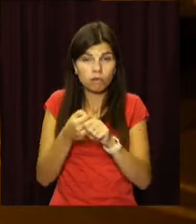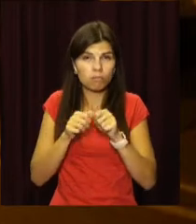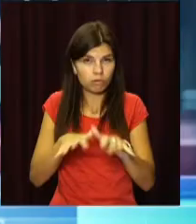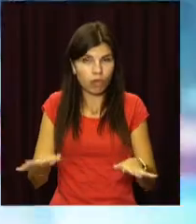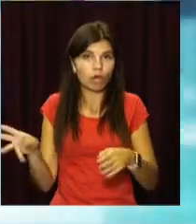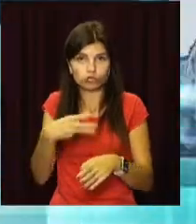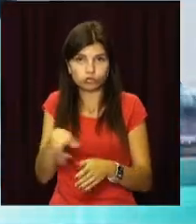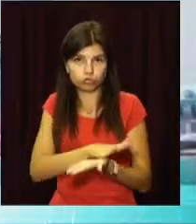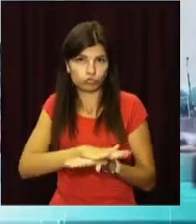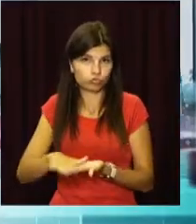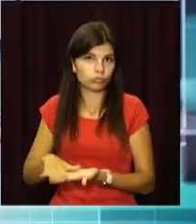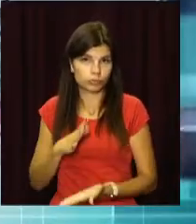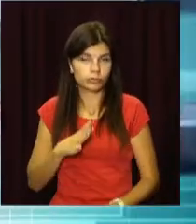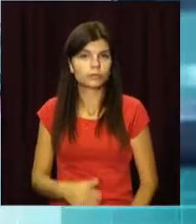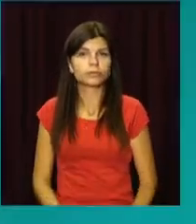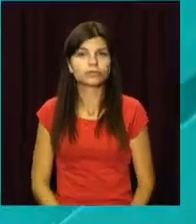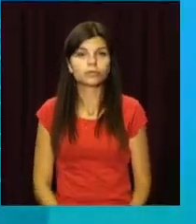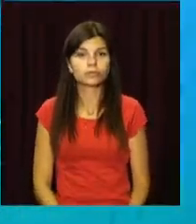пригоди.